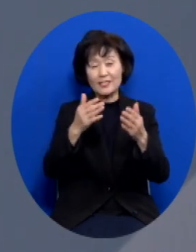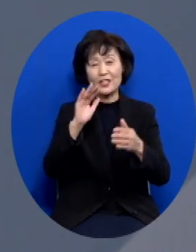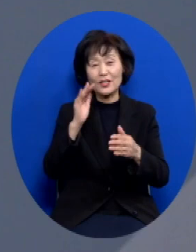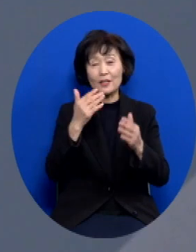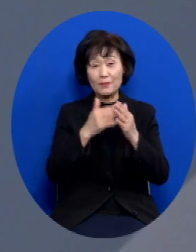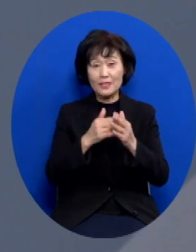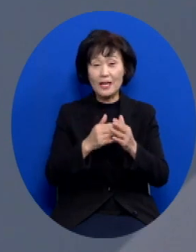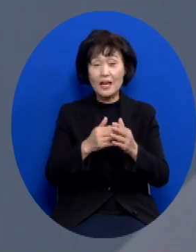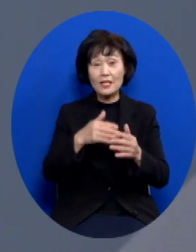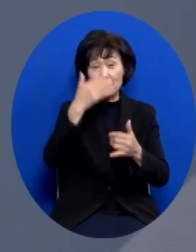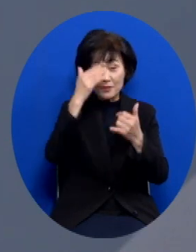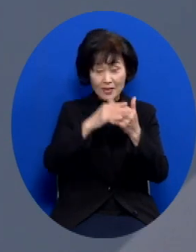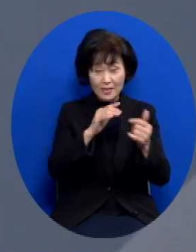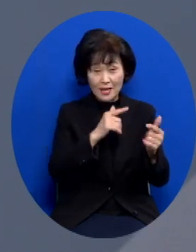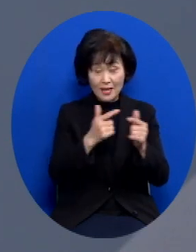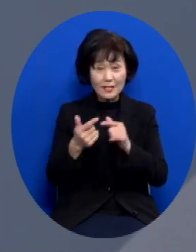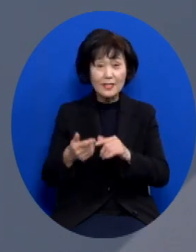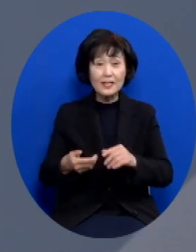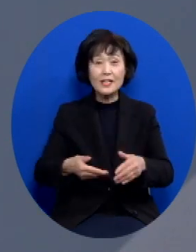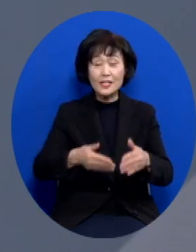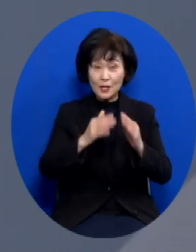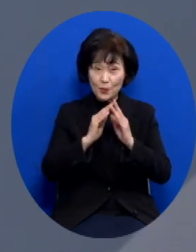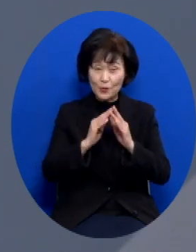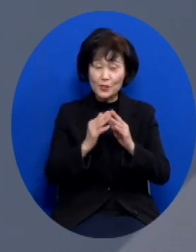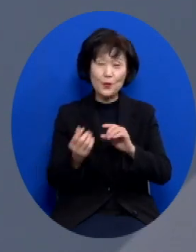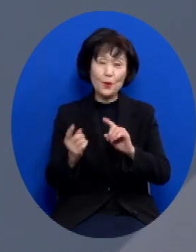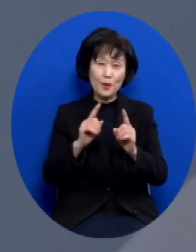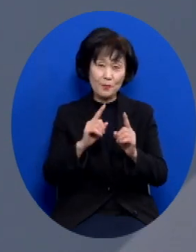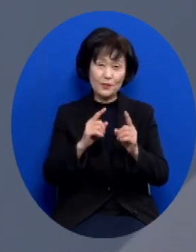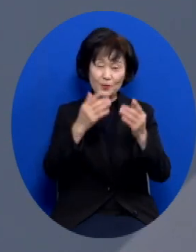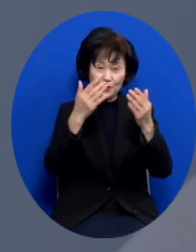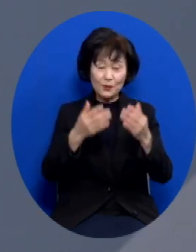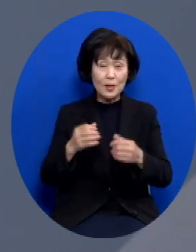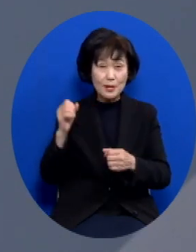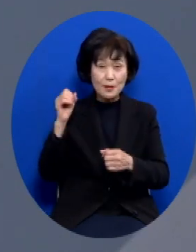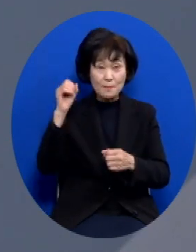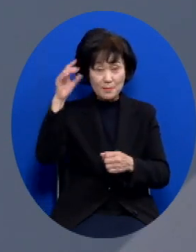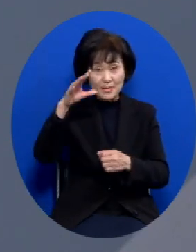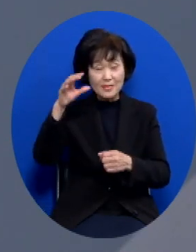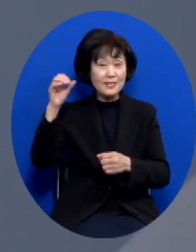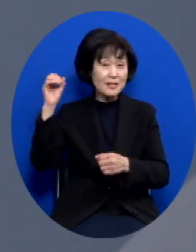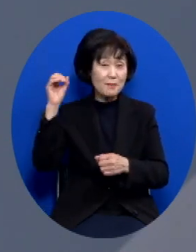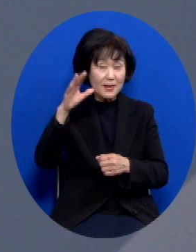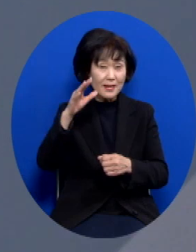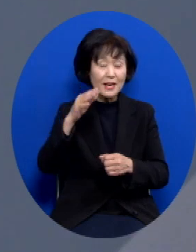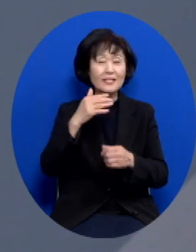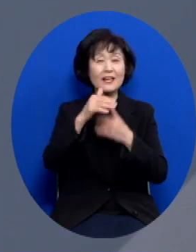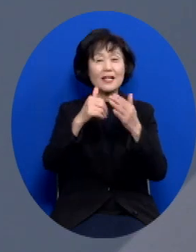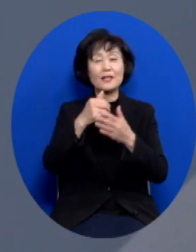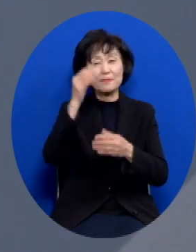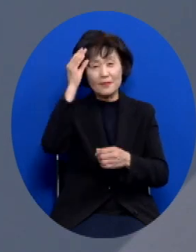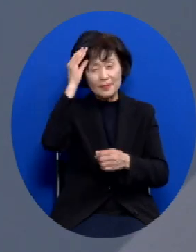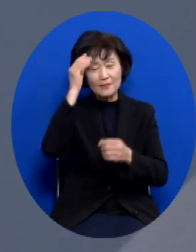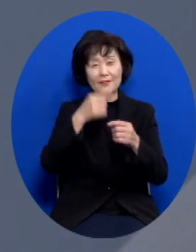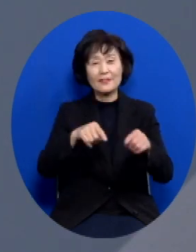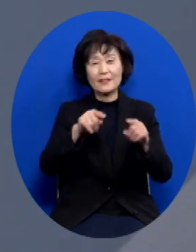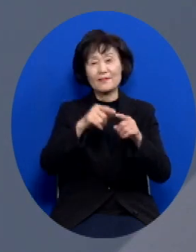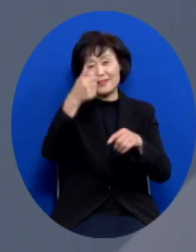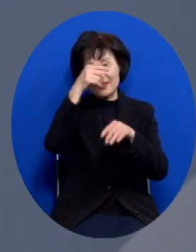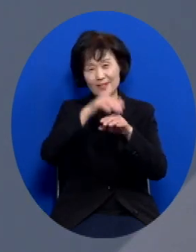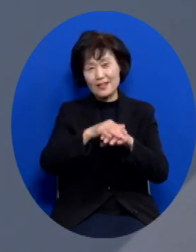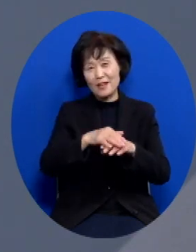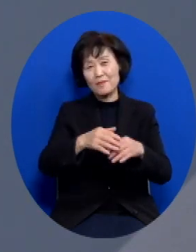지역에 다음 세대들을 일으키시고 또 회복시키셔서 빛을 발하게 하실 하나님을 기대함으로 함께 예배했으면